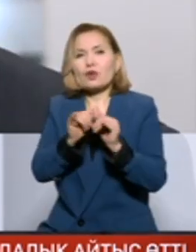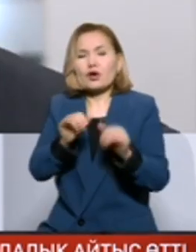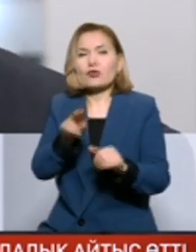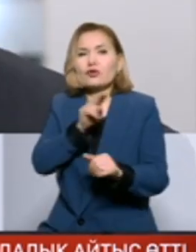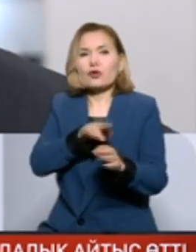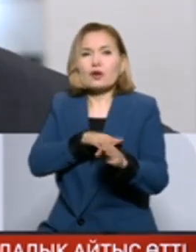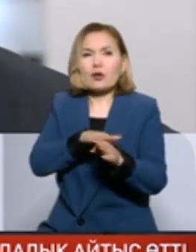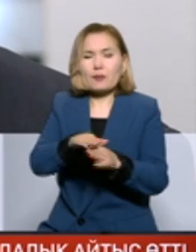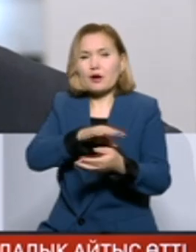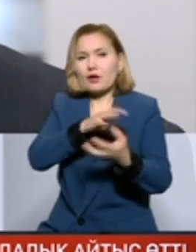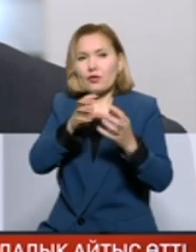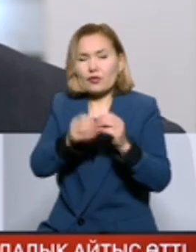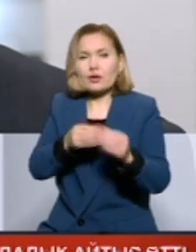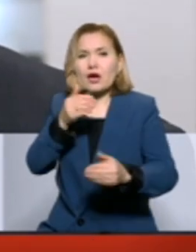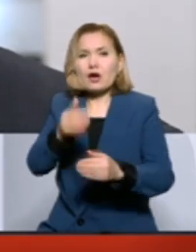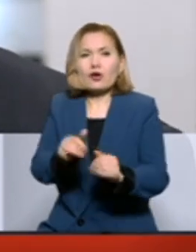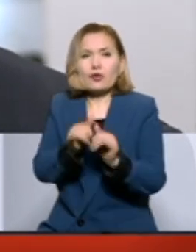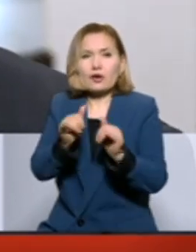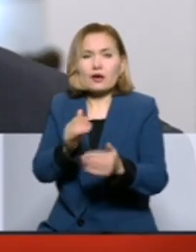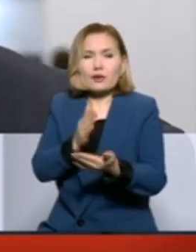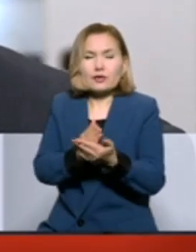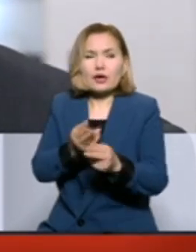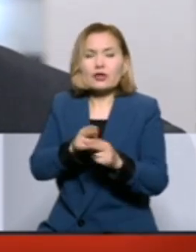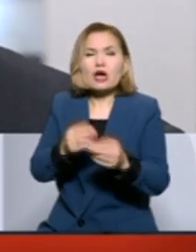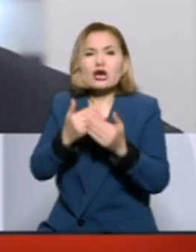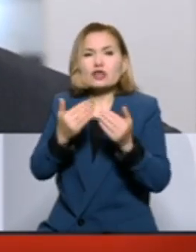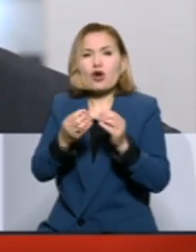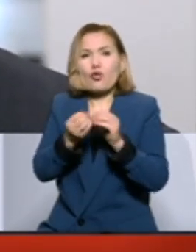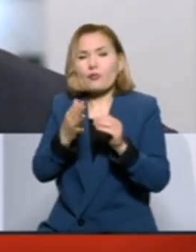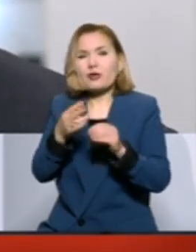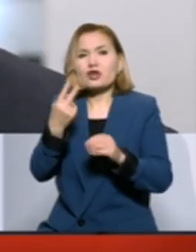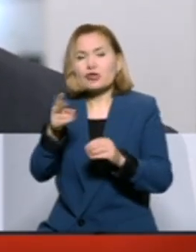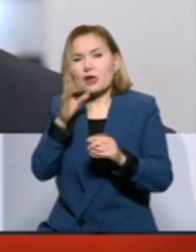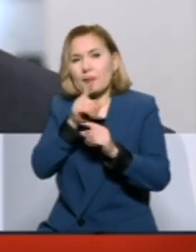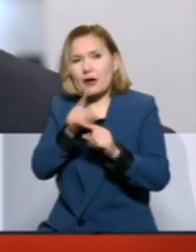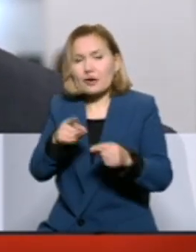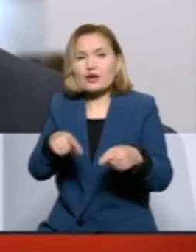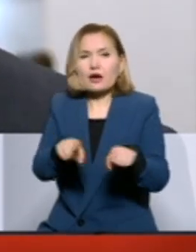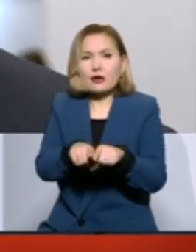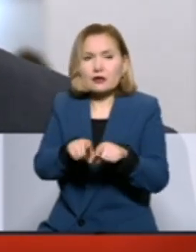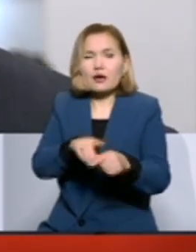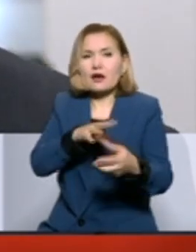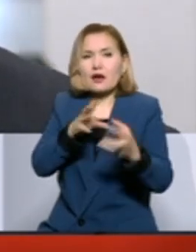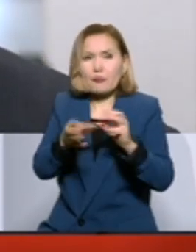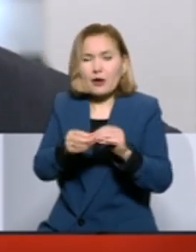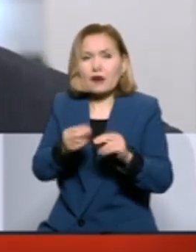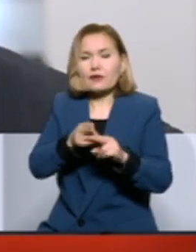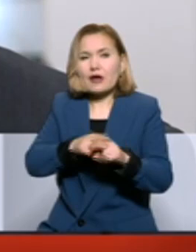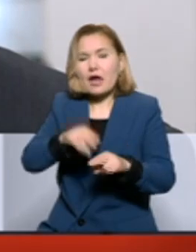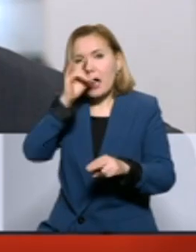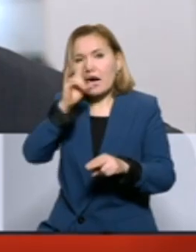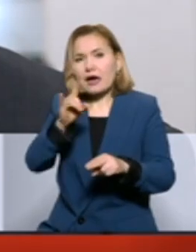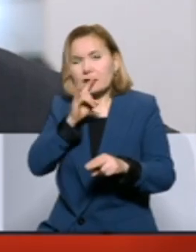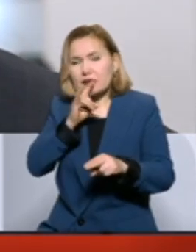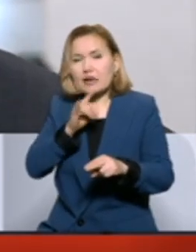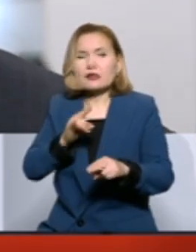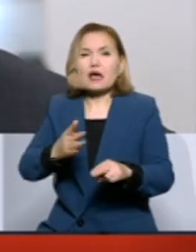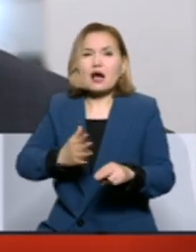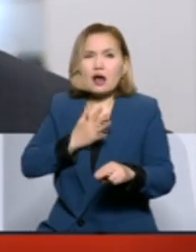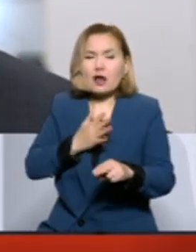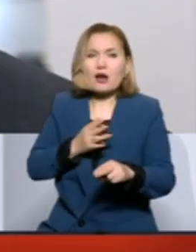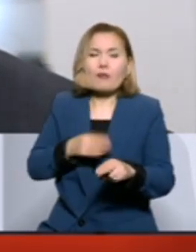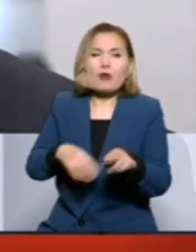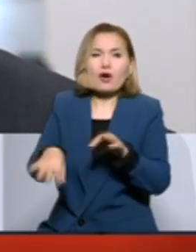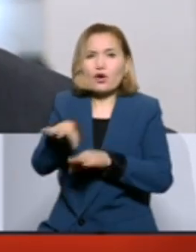трансформациясын нәтижелі жүзеге асырып жатыр. Әсіресе соңғы 15-20 жылда алып салыстырып қарасақ, елдің бүкіл геосаяси ландшафты